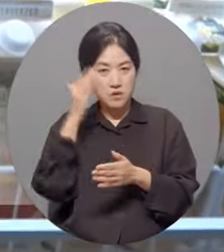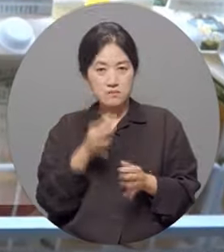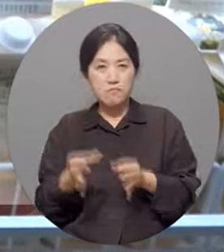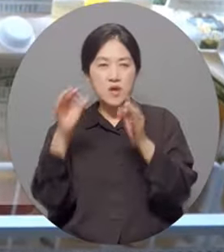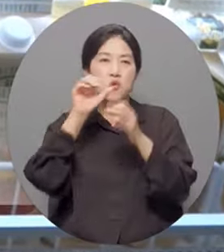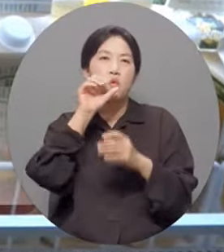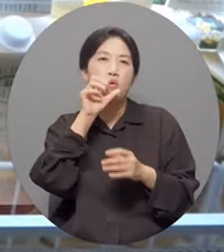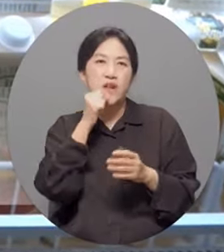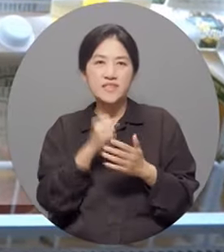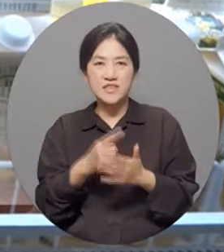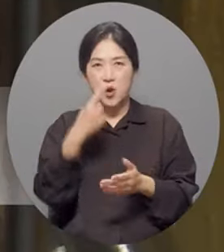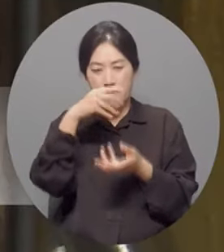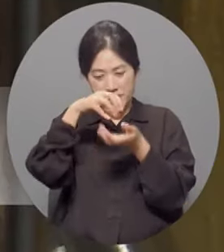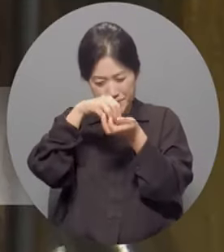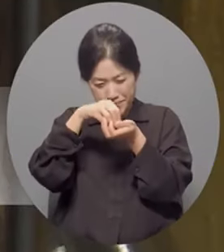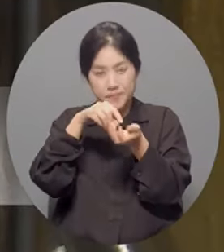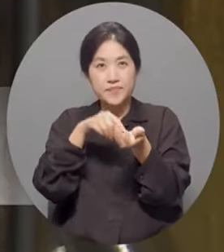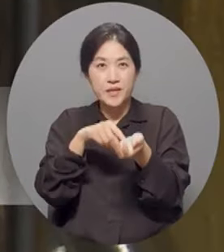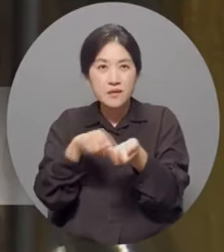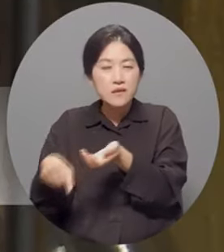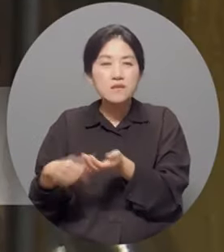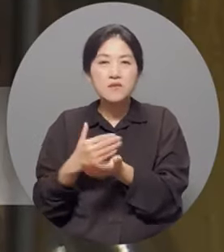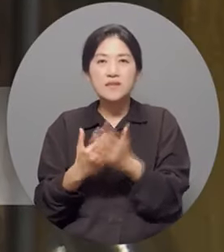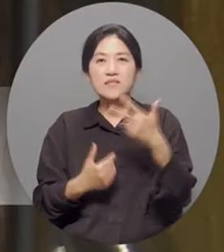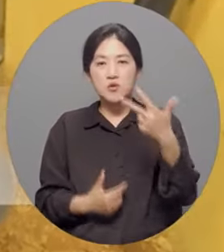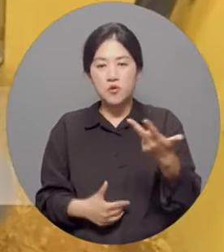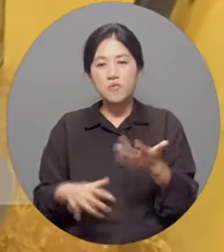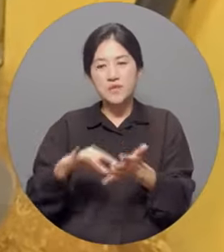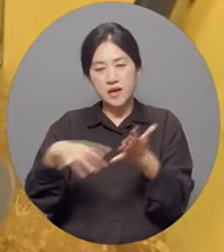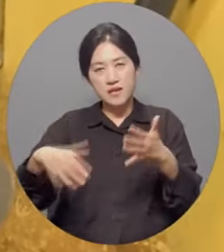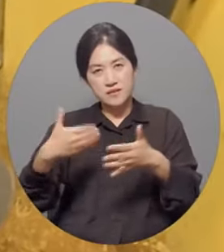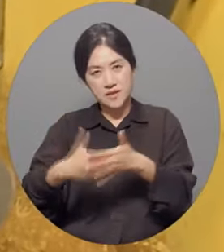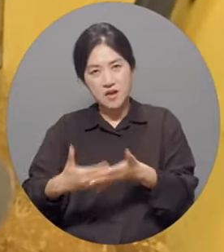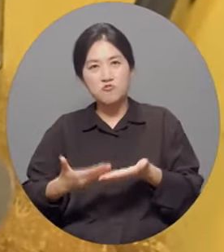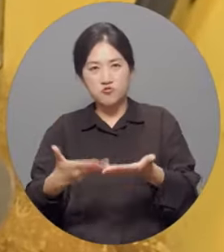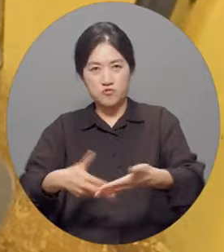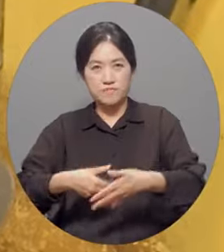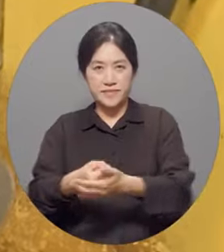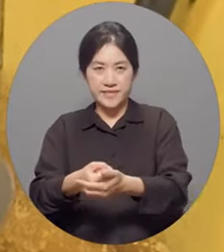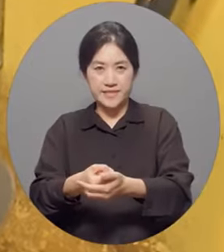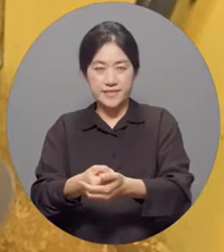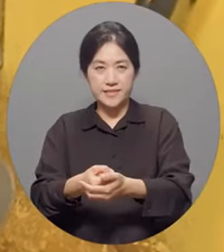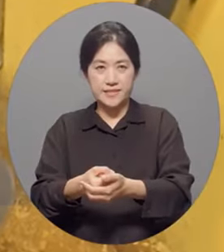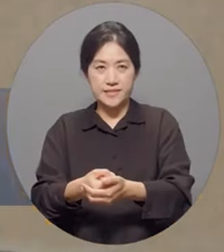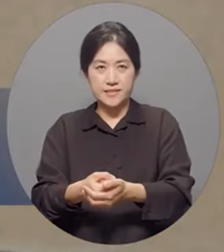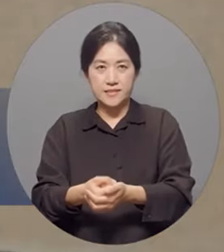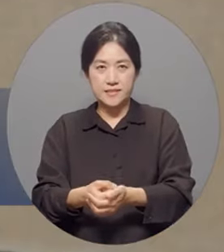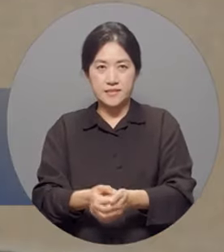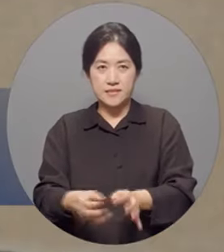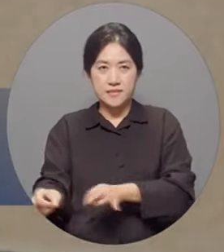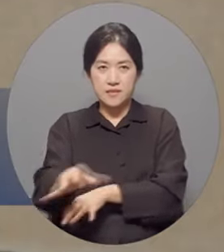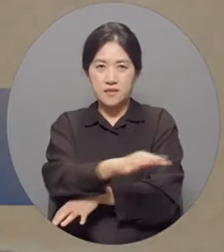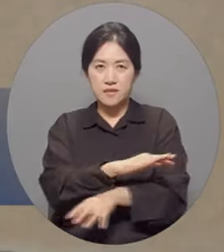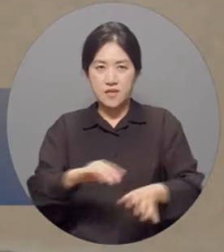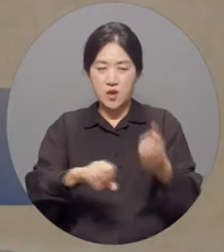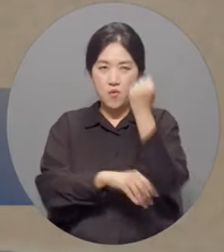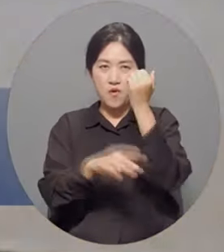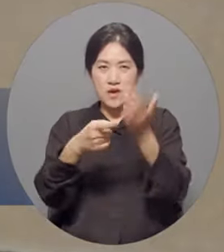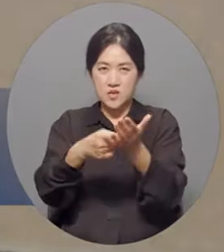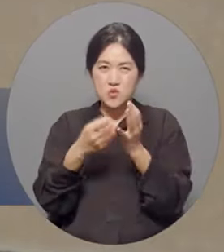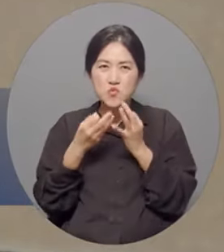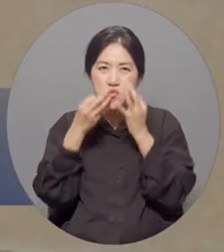커피 농축액 등 식품 원료 7종에도 할당 관세를 적용하기로 했습니다. 업계에서도 원가 절감 노력 등을